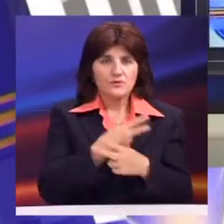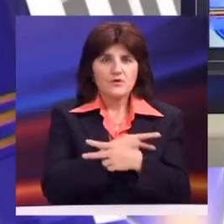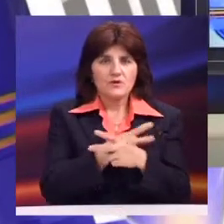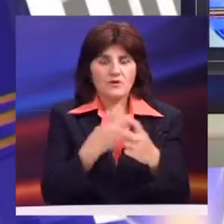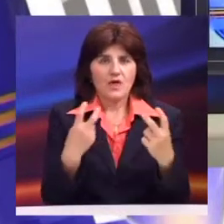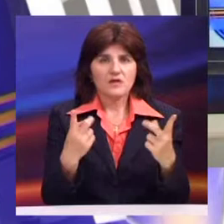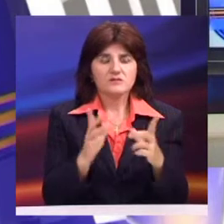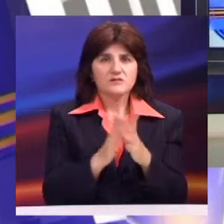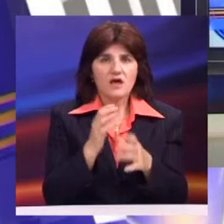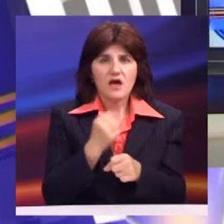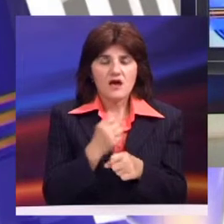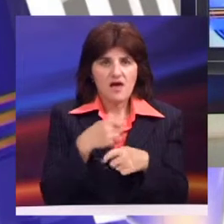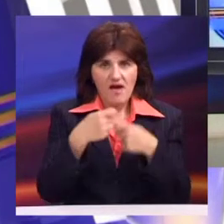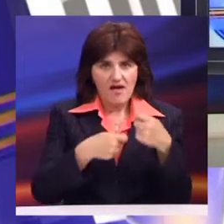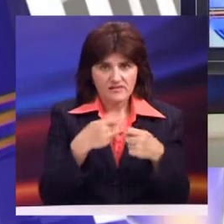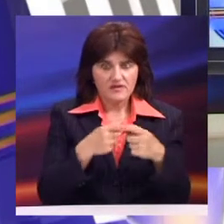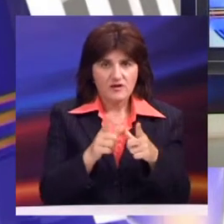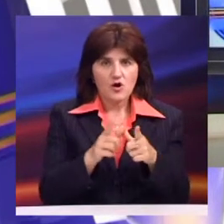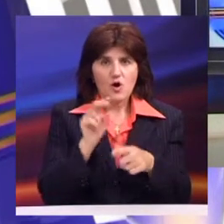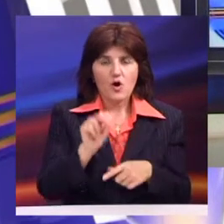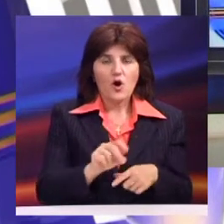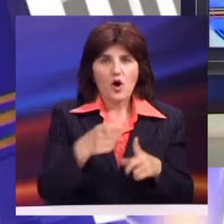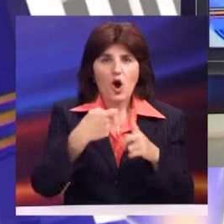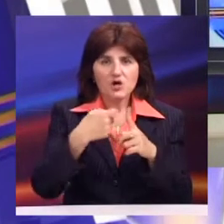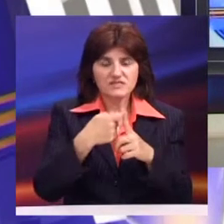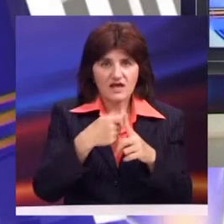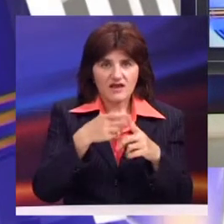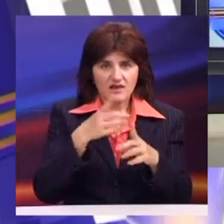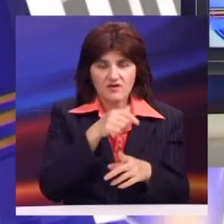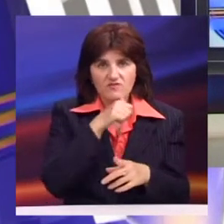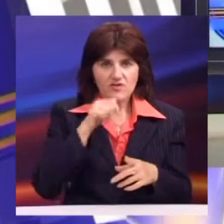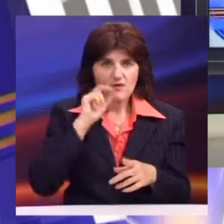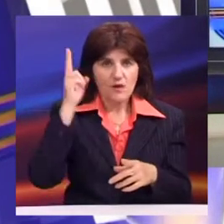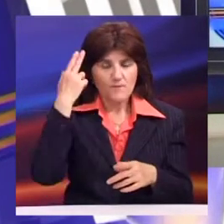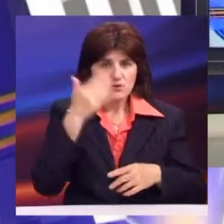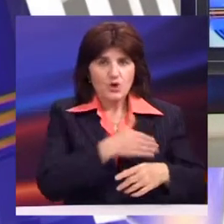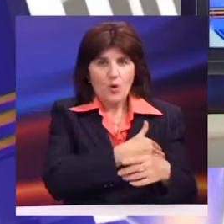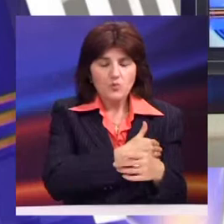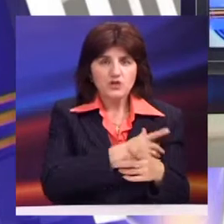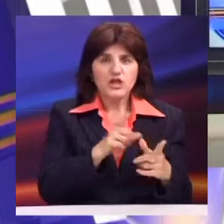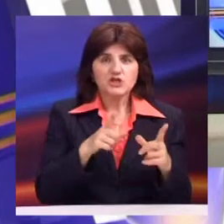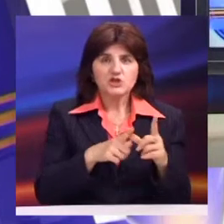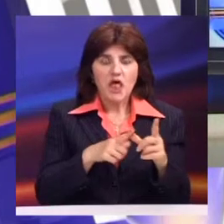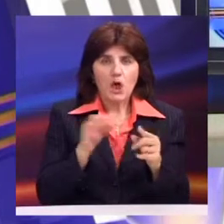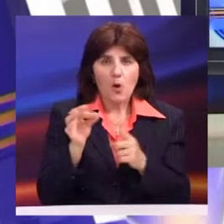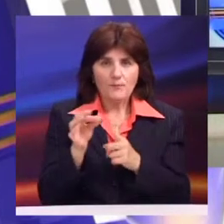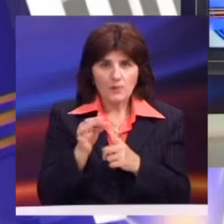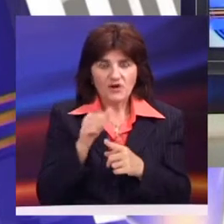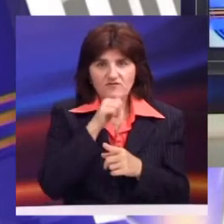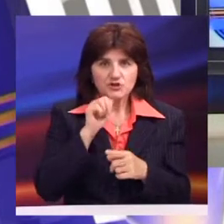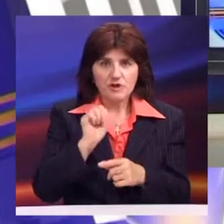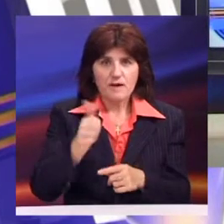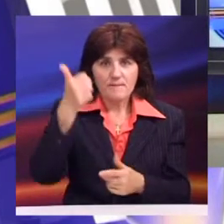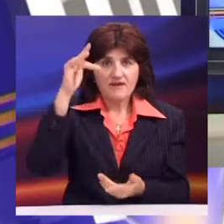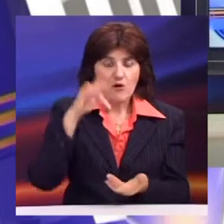Multimedijalni rad Konstantinov krst učenika drugog razreda tehničke škole Ivan Sarić Željka Popovića osvojio je prvo mesto